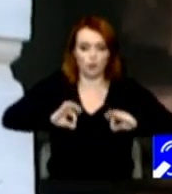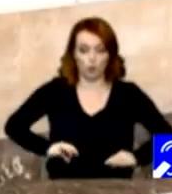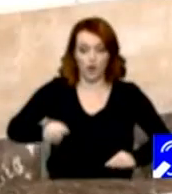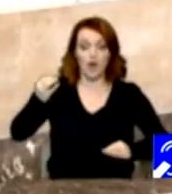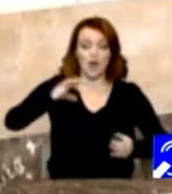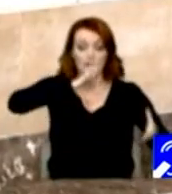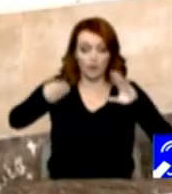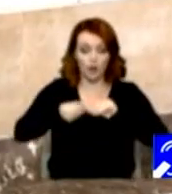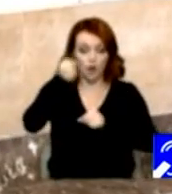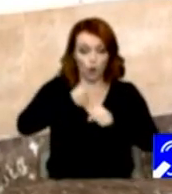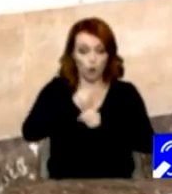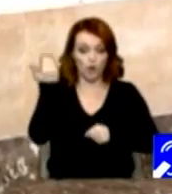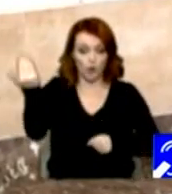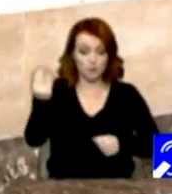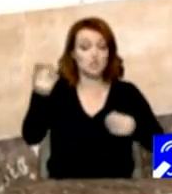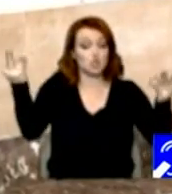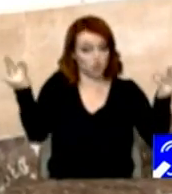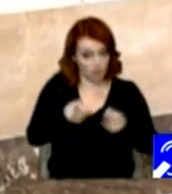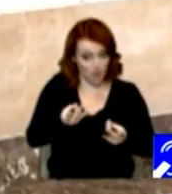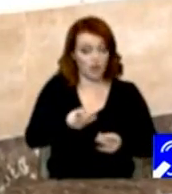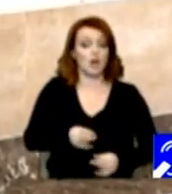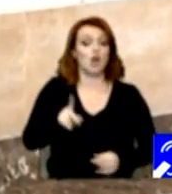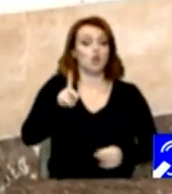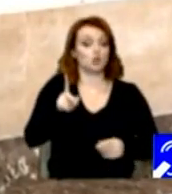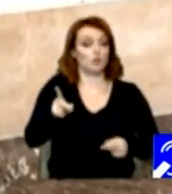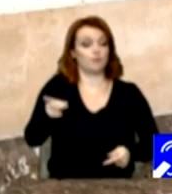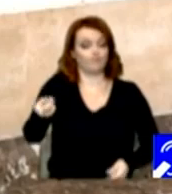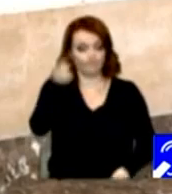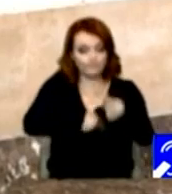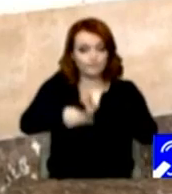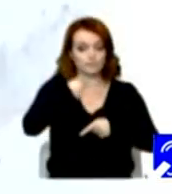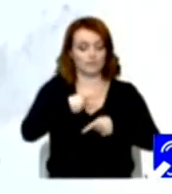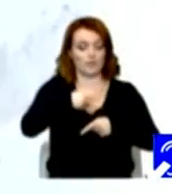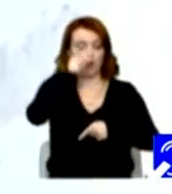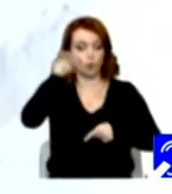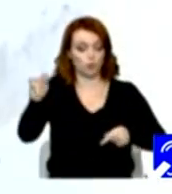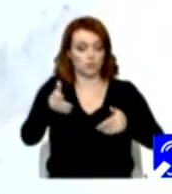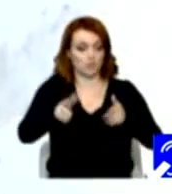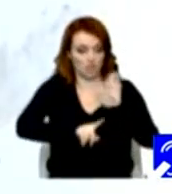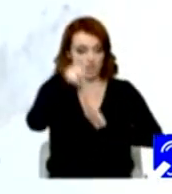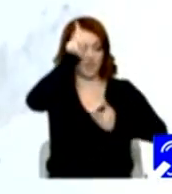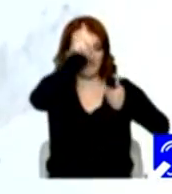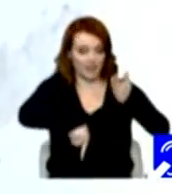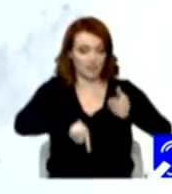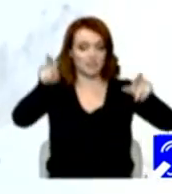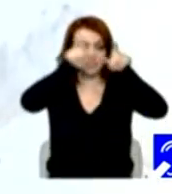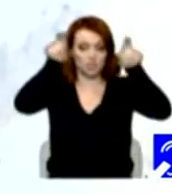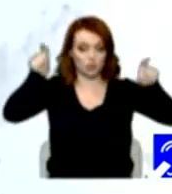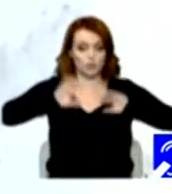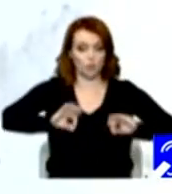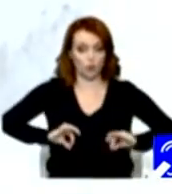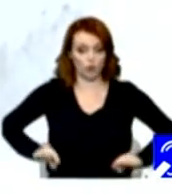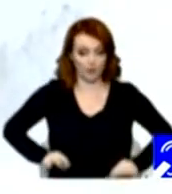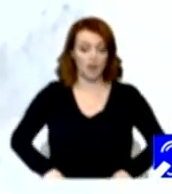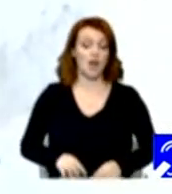activităților exemplu stoianoglo este necesară pentru a restabili încrederea societății în instituție a procuraturii încredere